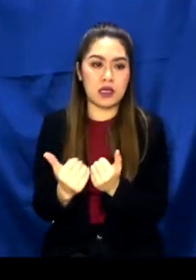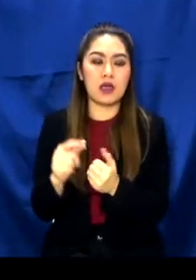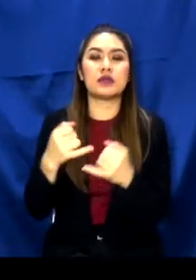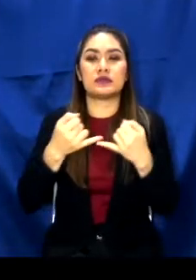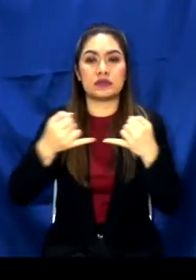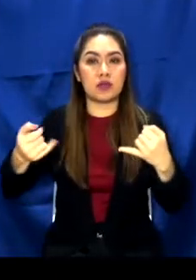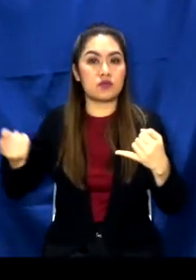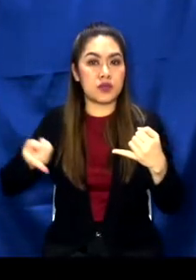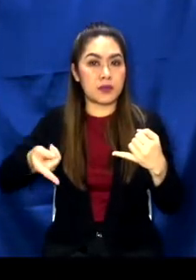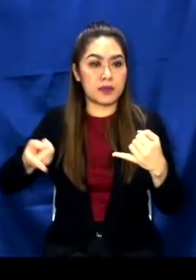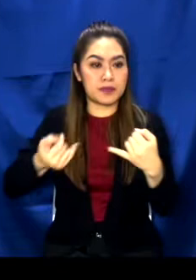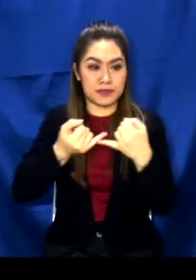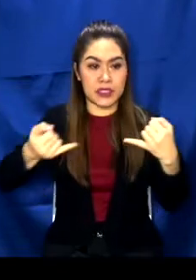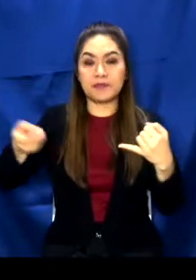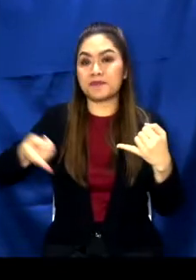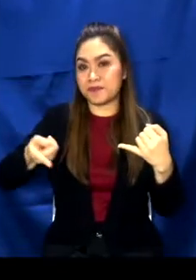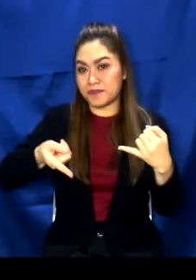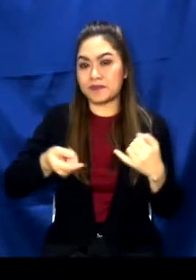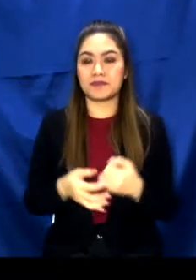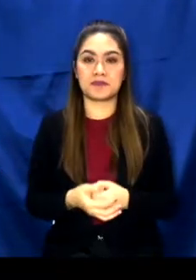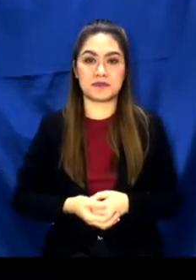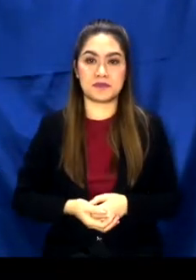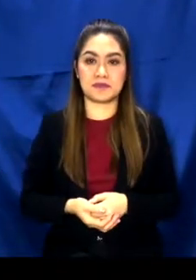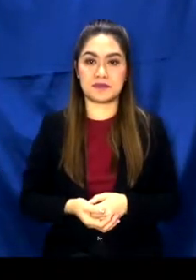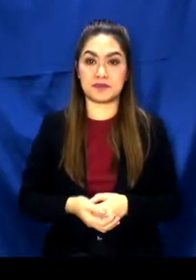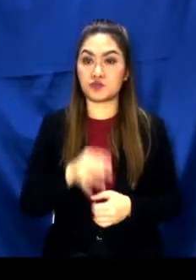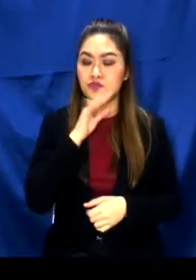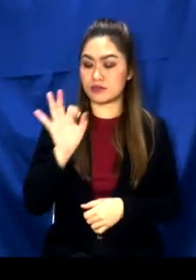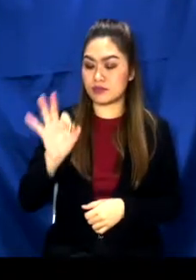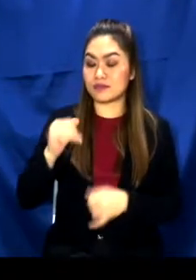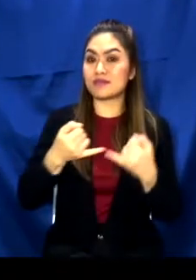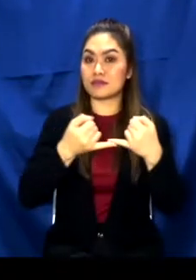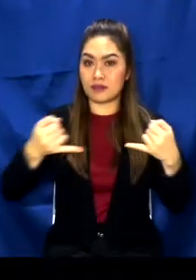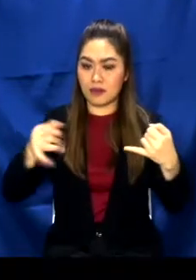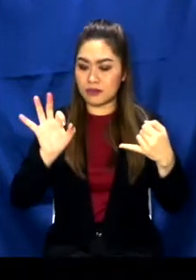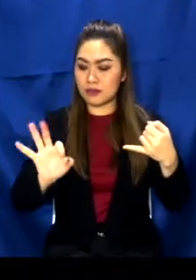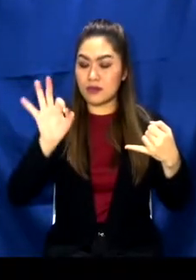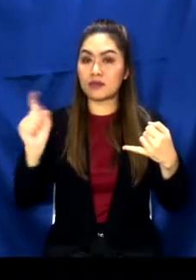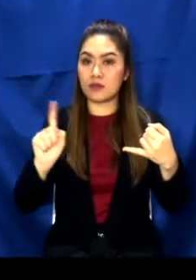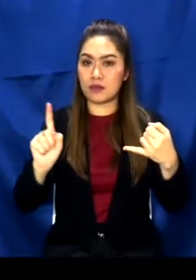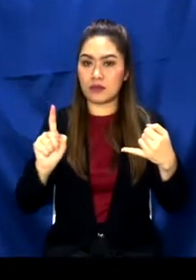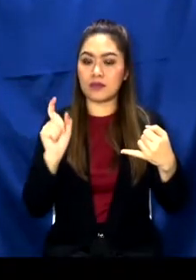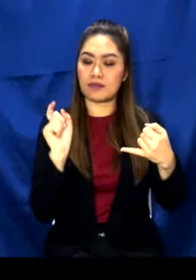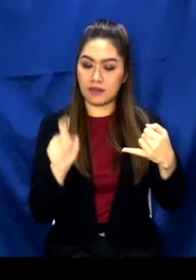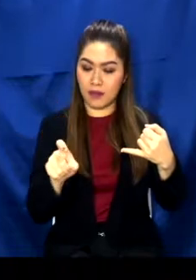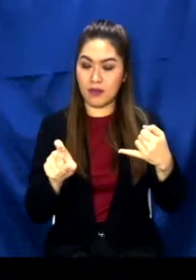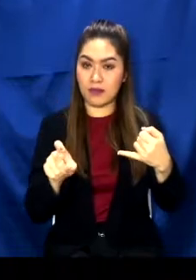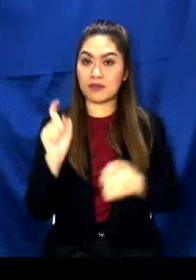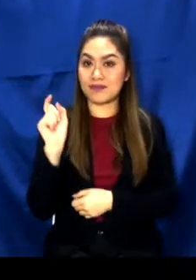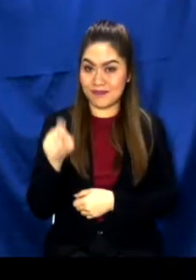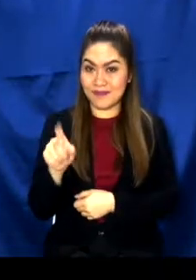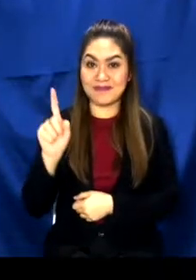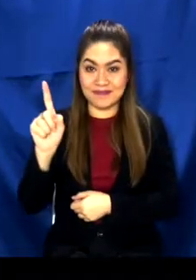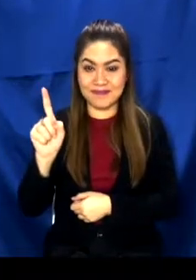ไว้ก็คือสโตกเอาไว้นะคะเวลาเราเลือกเส้นนะคะให้คลิกที่วัตถุหนึ่งทีหนึ่งทีนะ